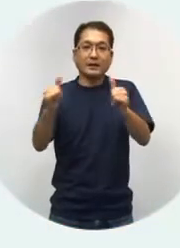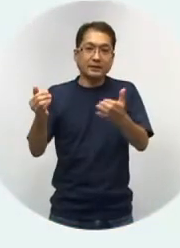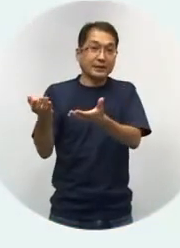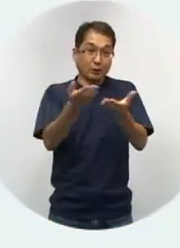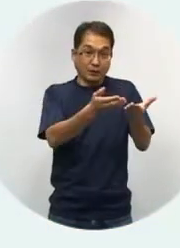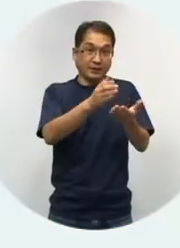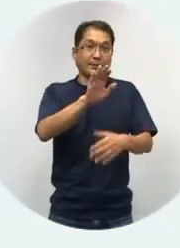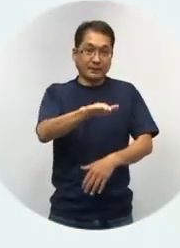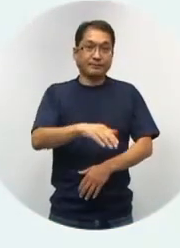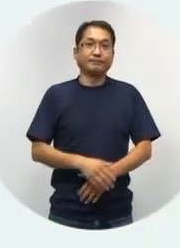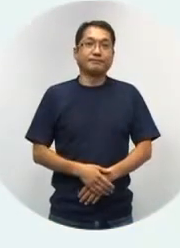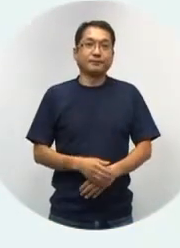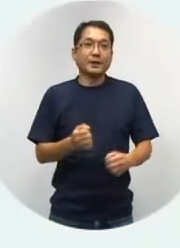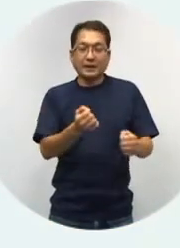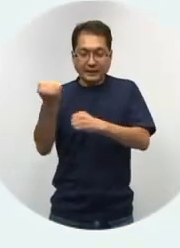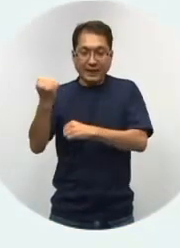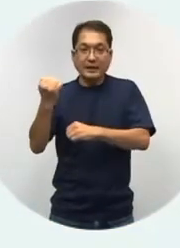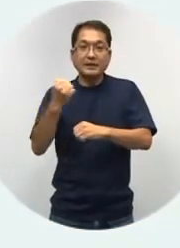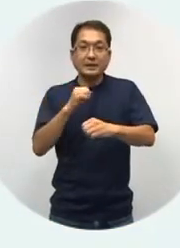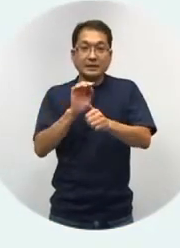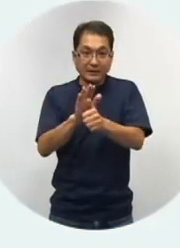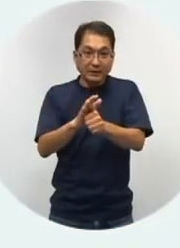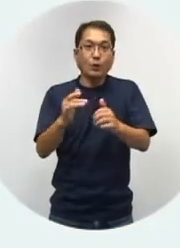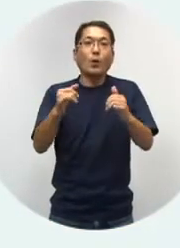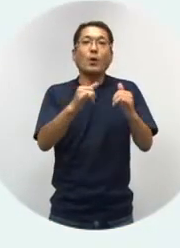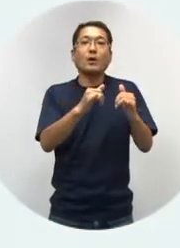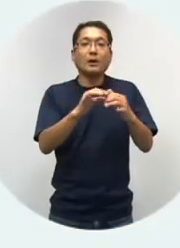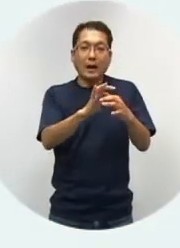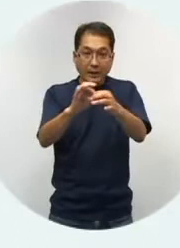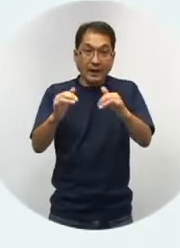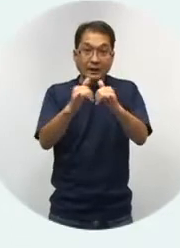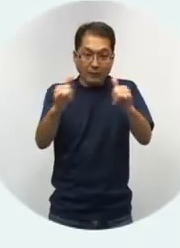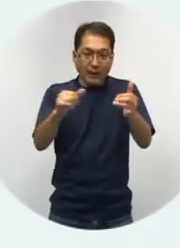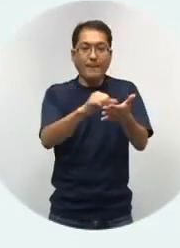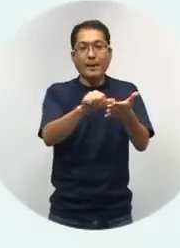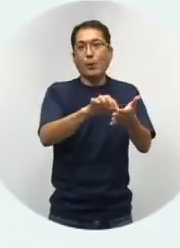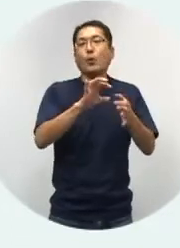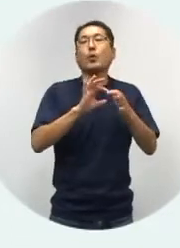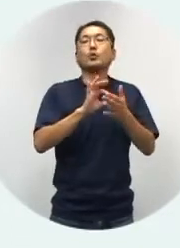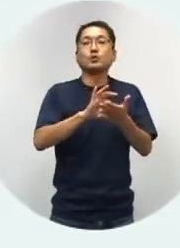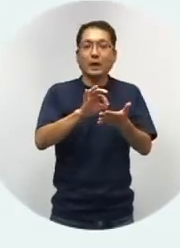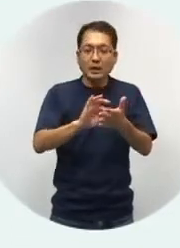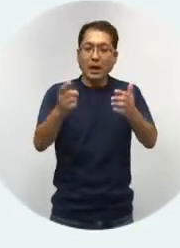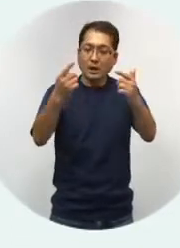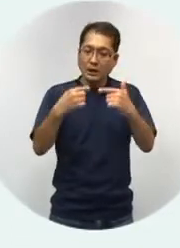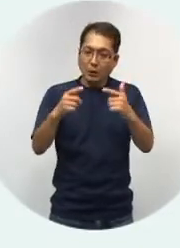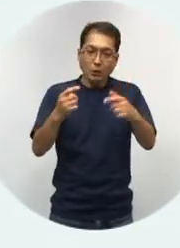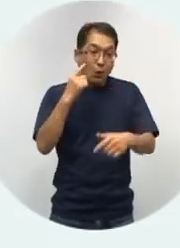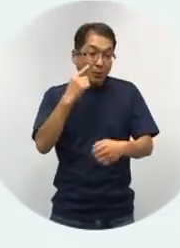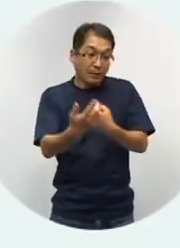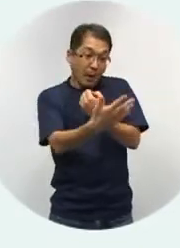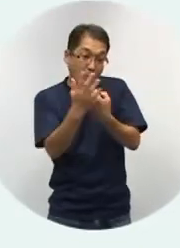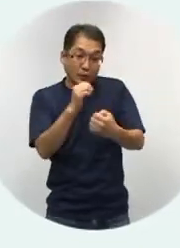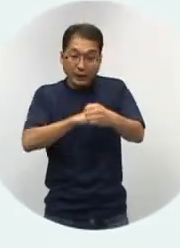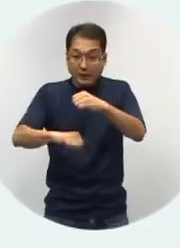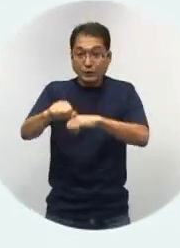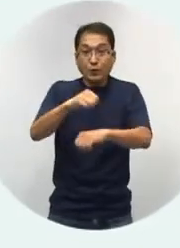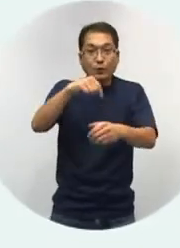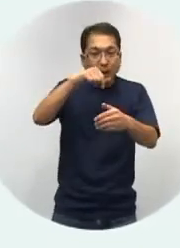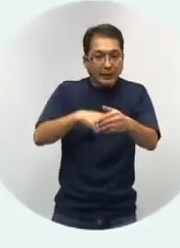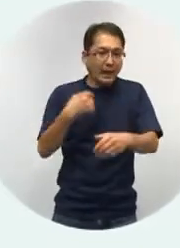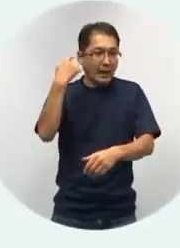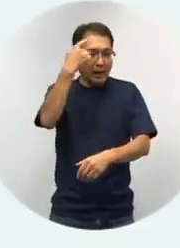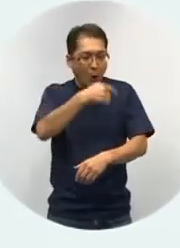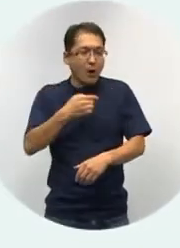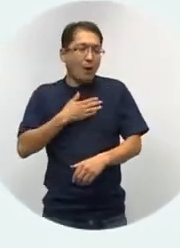避難支援等関係者はその名簿を活用し、日頃の見守り活動などを通じ顔の見える関